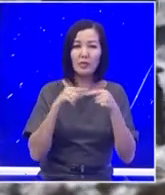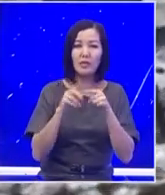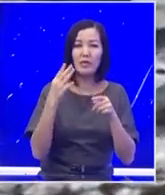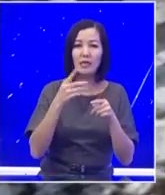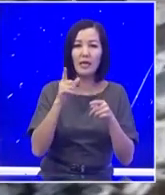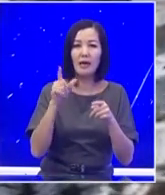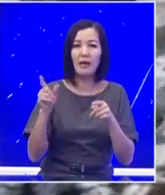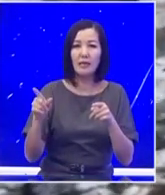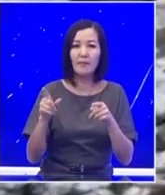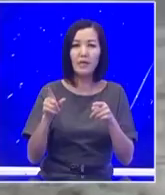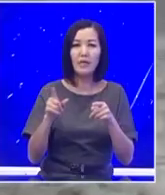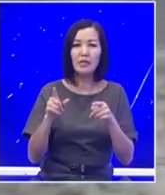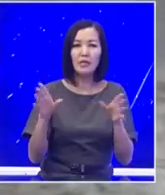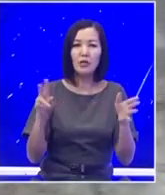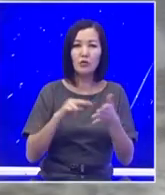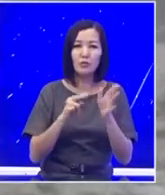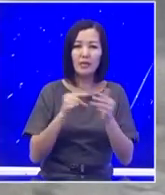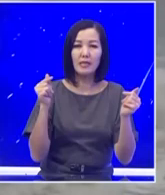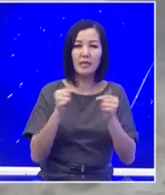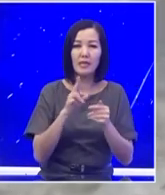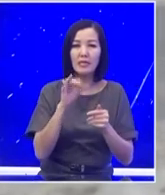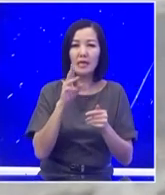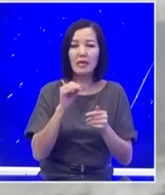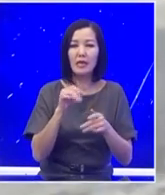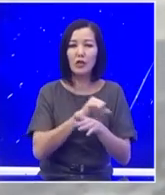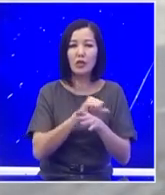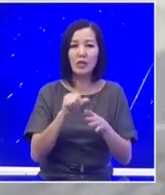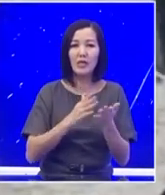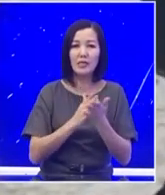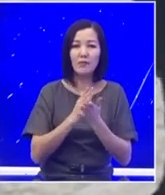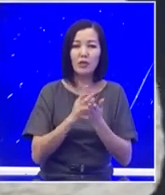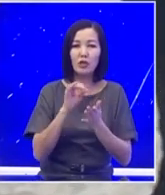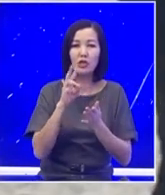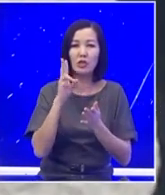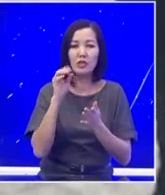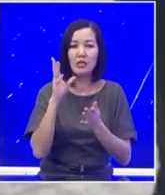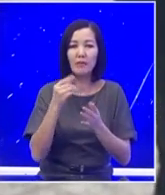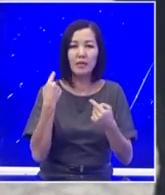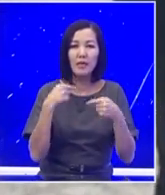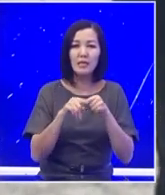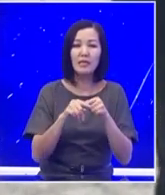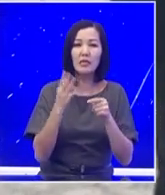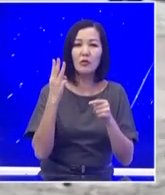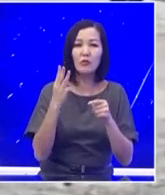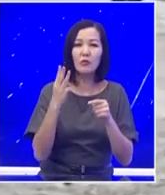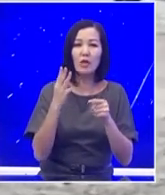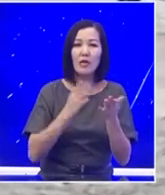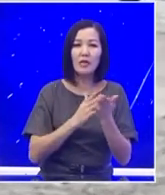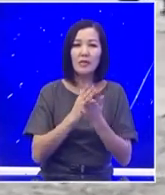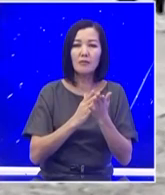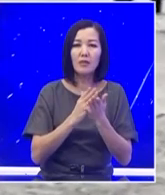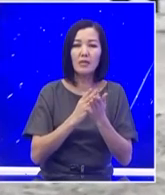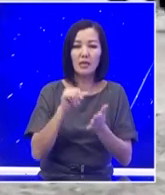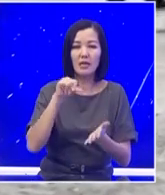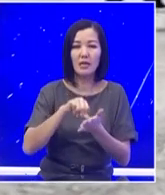техника, 42 адам және өзара әрекеттестік жоспарына сәйкес Қарғара шекара қызметінің шынжыр табанды техникасымен 3 қызметкері